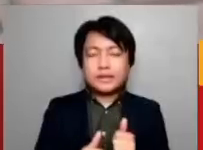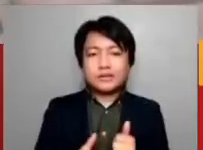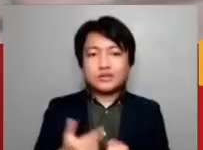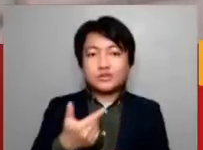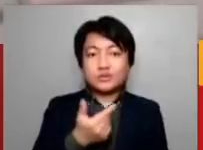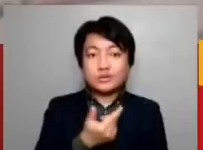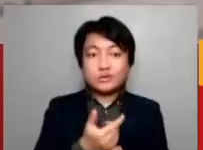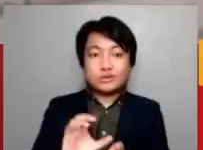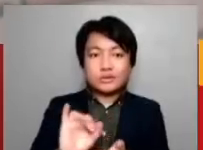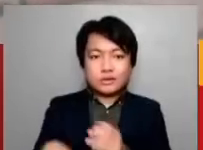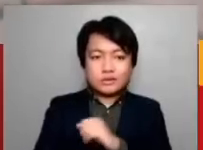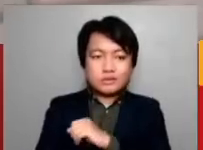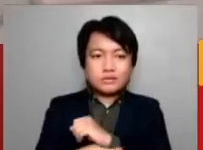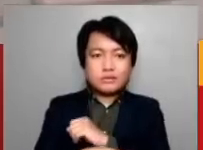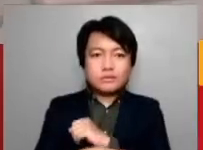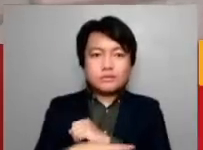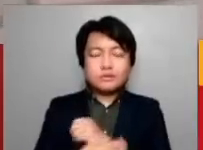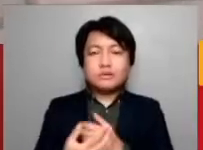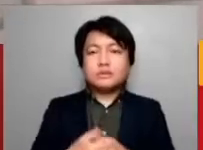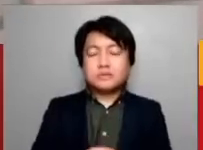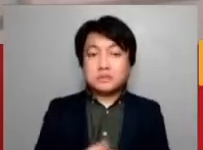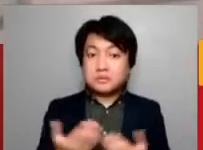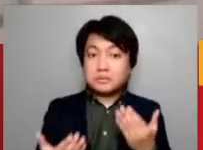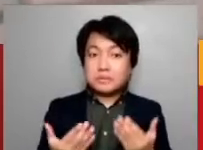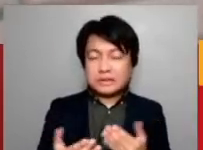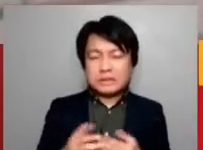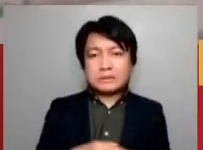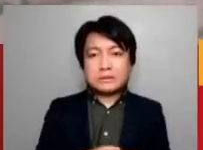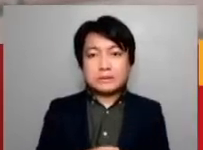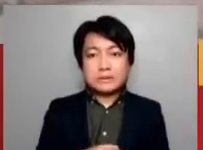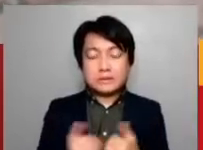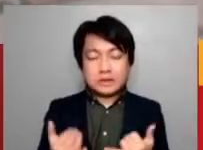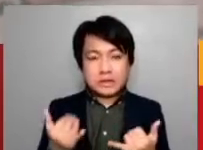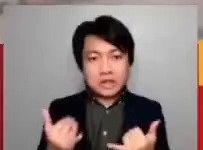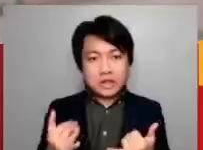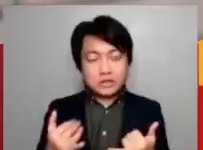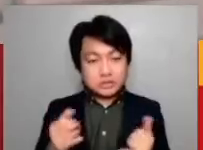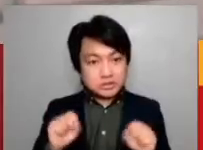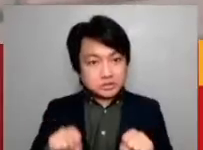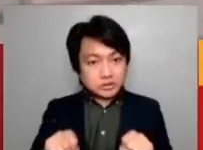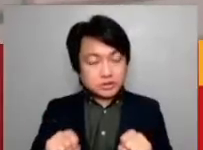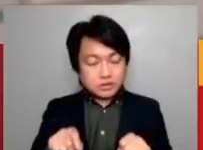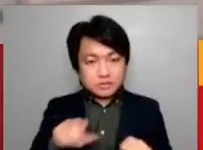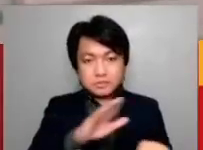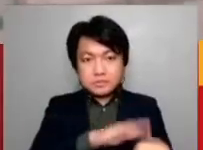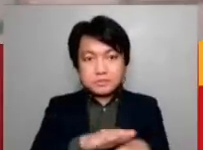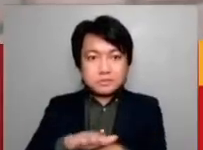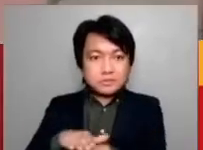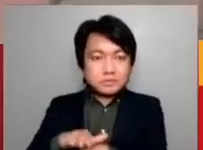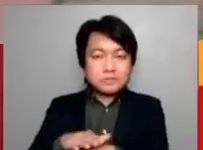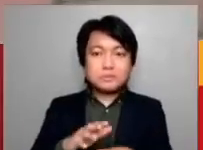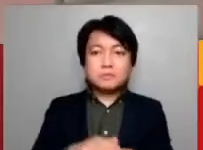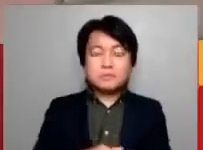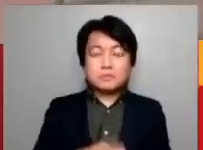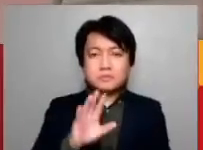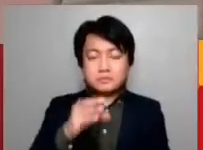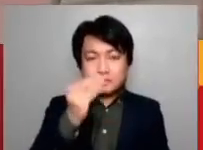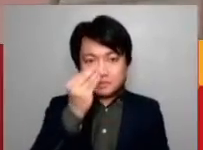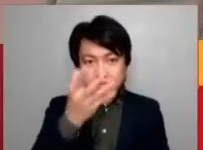Siguro, kunin ko na rin yung counting panahon sa mga nakikinig para sabihin na kapag